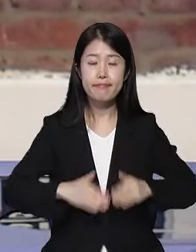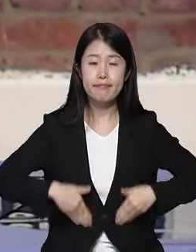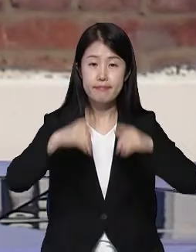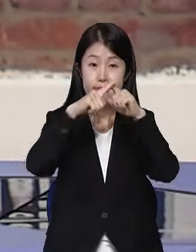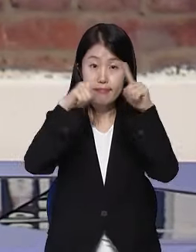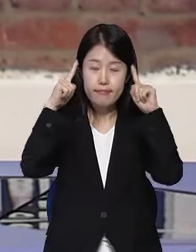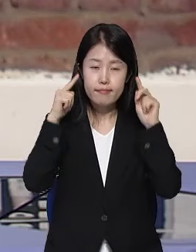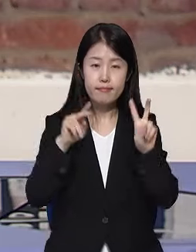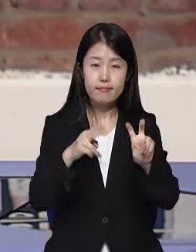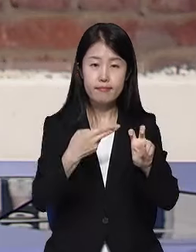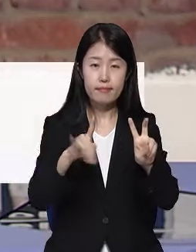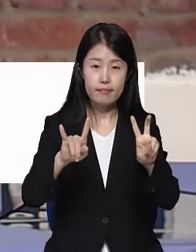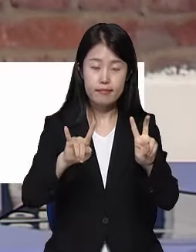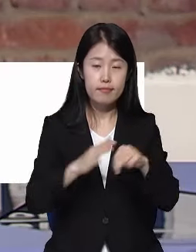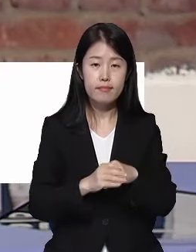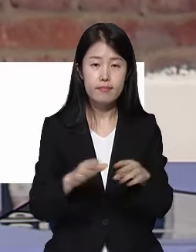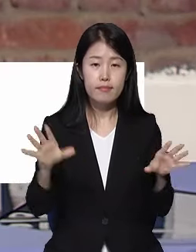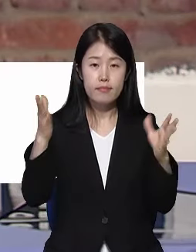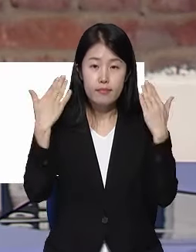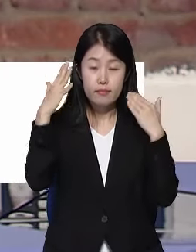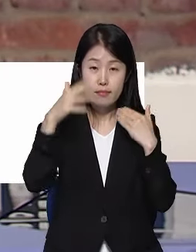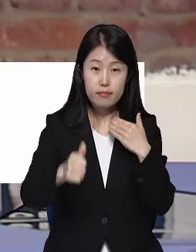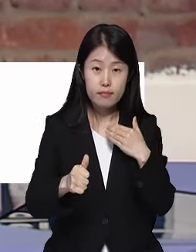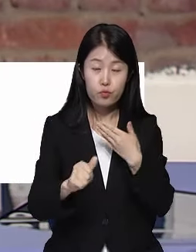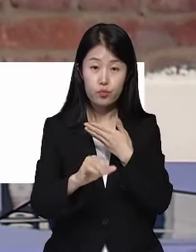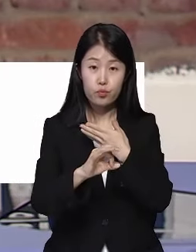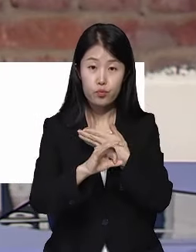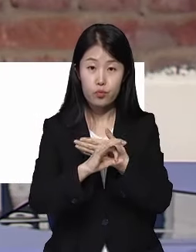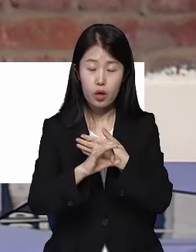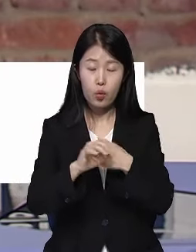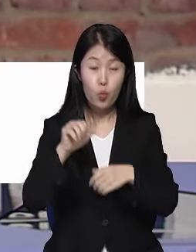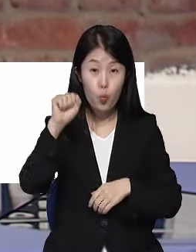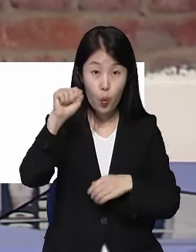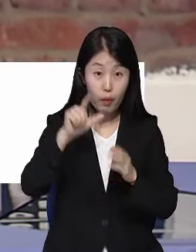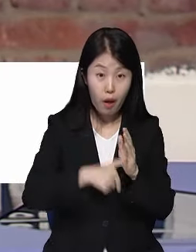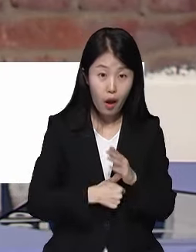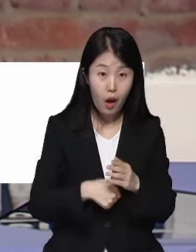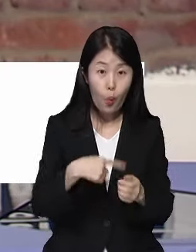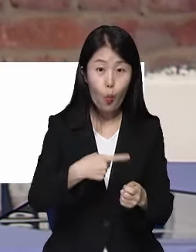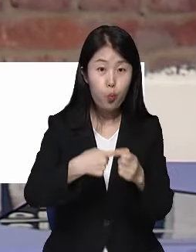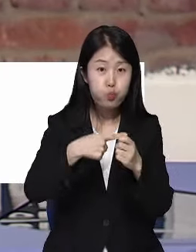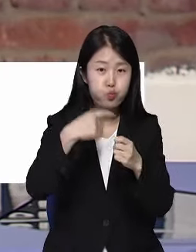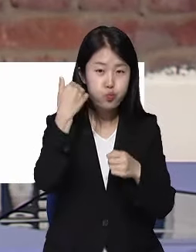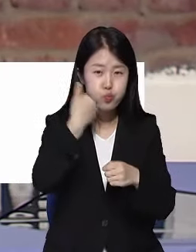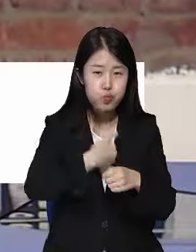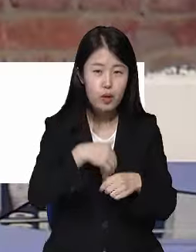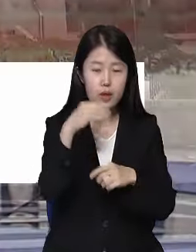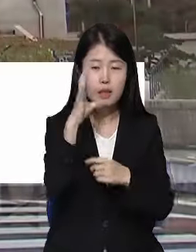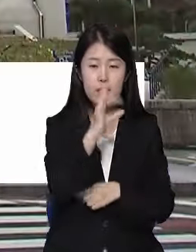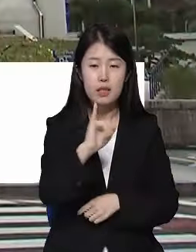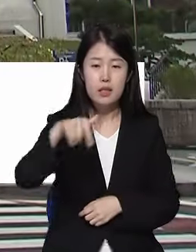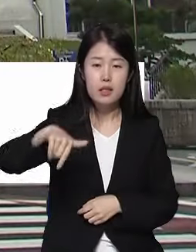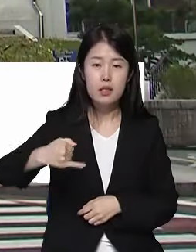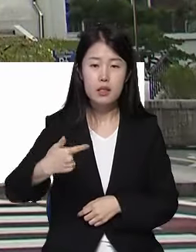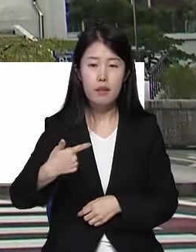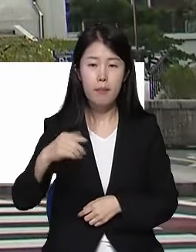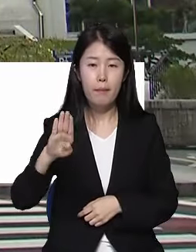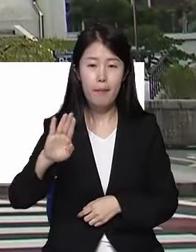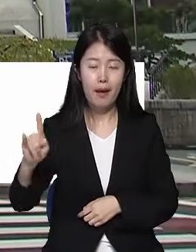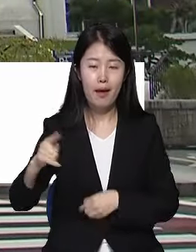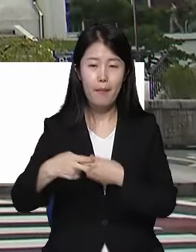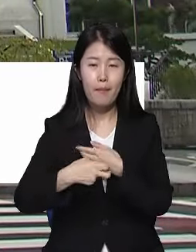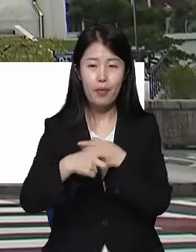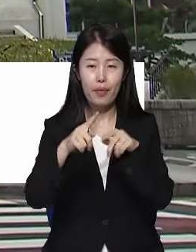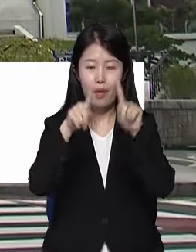전남대학교 제22대 총장 임용 후보자 선거에서 1순위로 의과대학의 이금배 교수가 선출됐습니다. 온라인